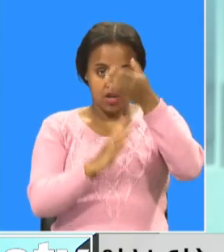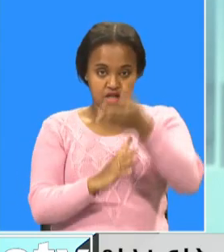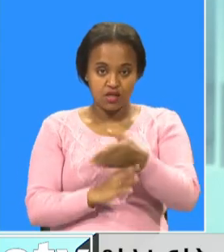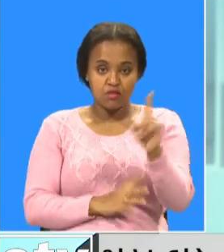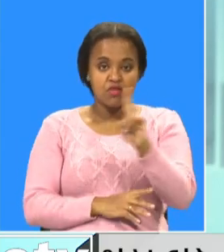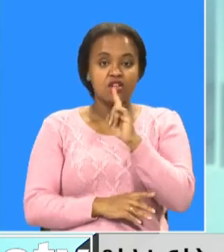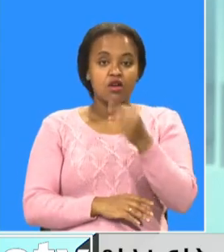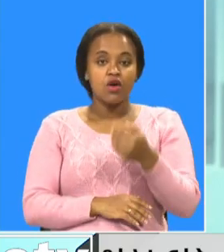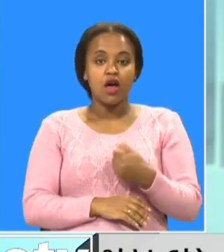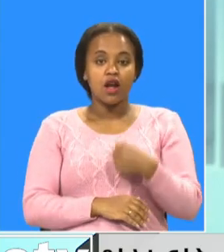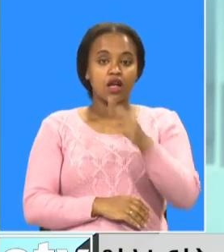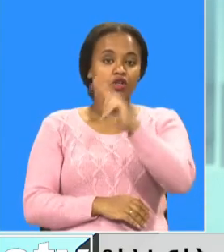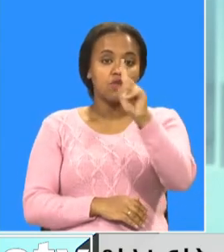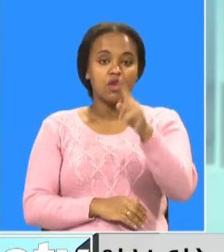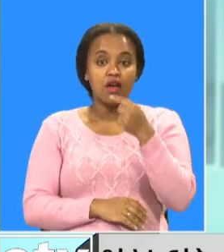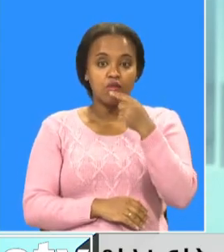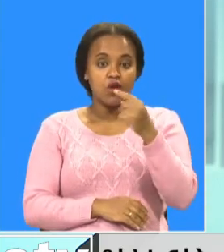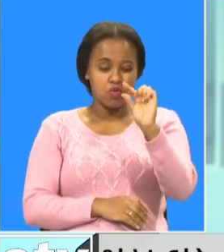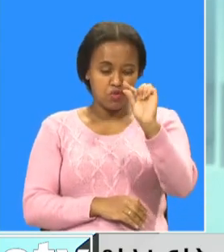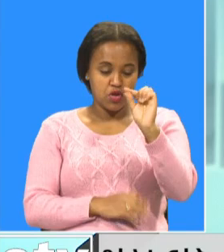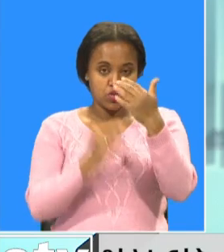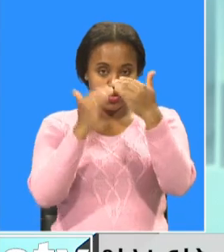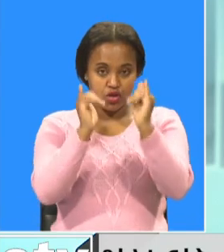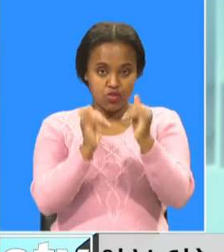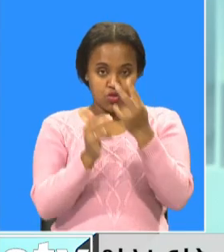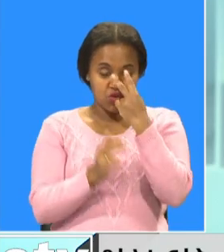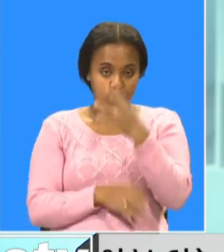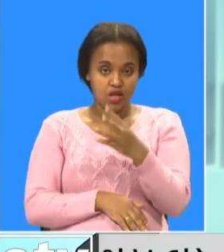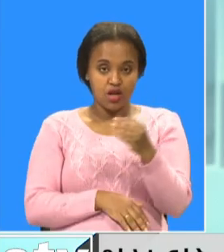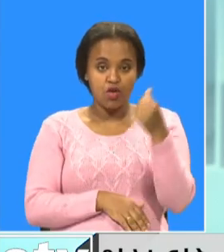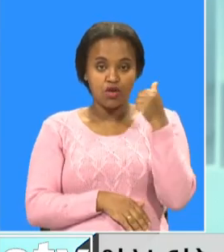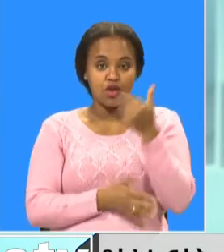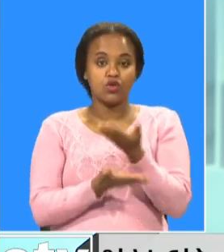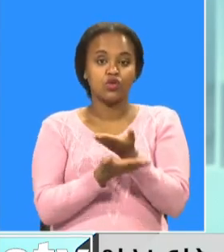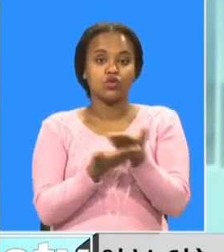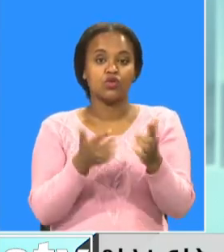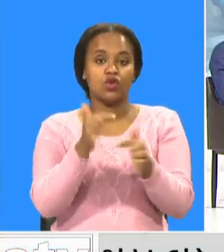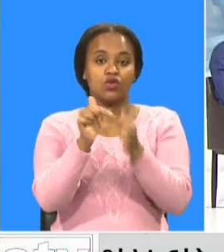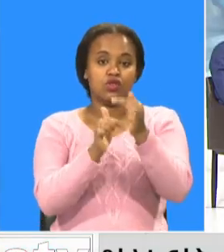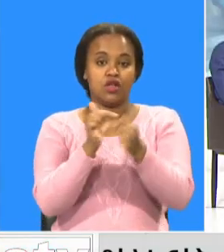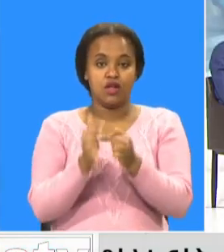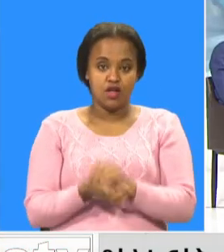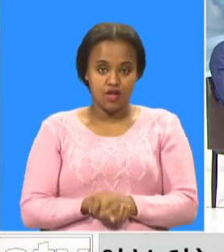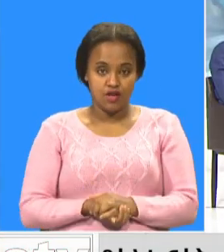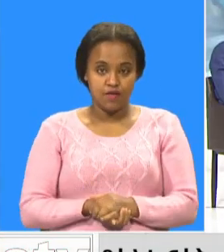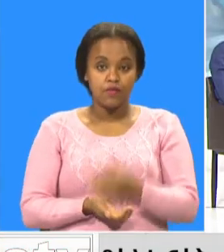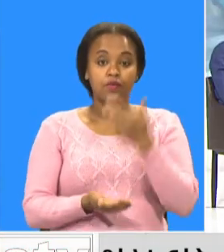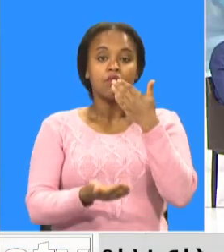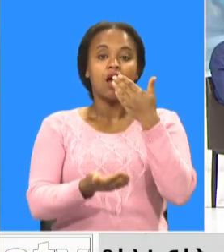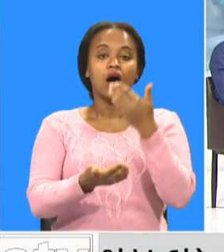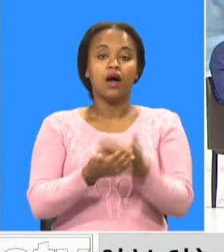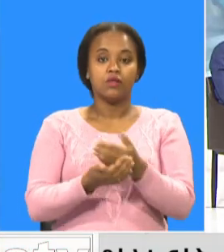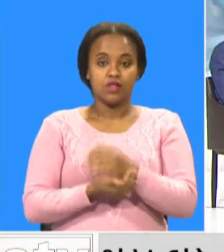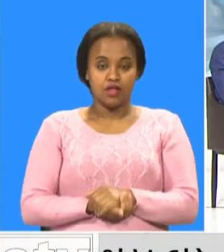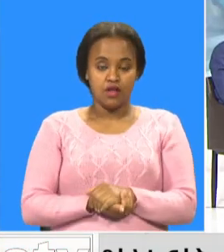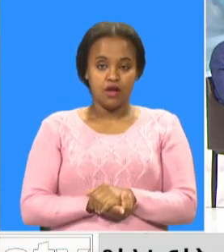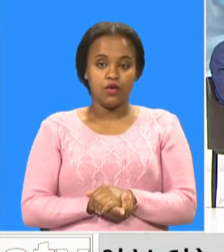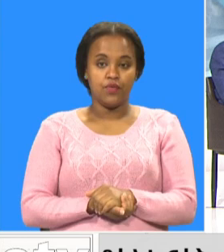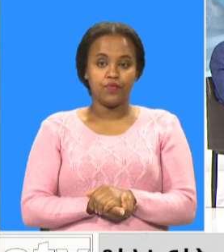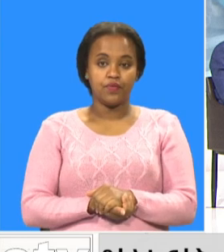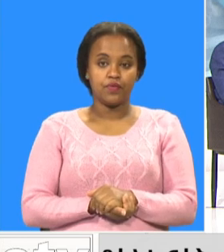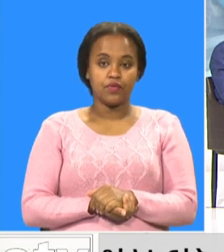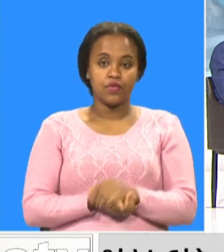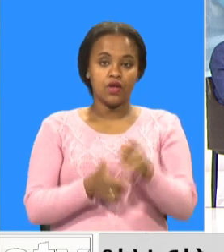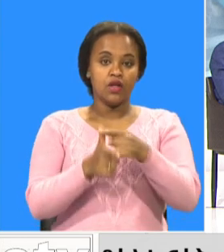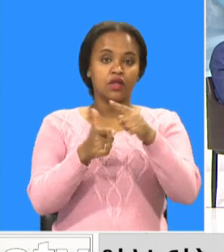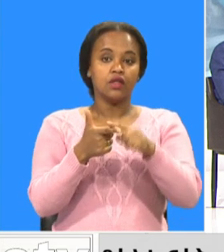ነው ያላቸው ሚና የሚለውን በተወሰነ መልኩ እንዲና ወደ ሌሎች ጉዳዮች እንሄዳለን። እሺ፣ አመሰግናለሁ።